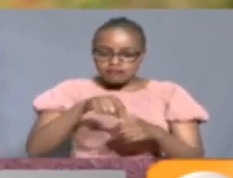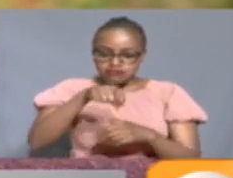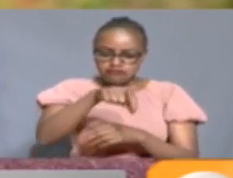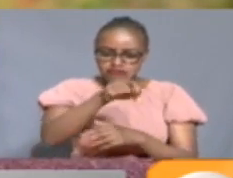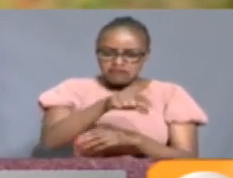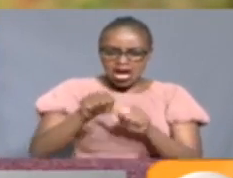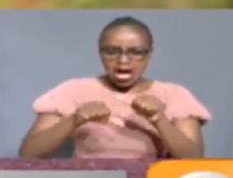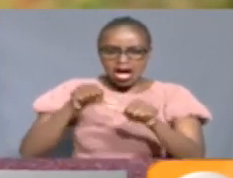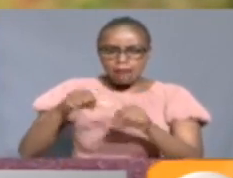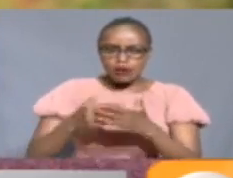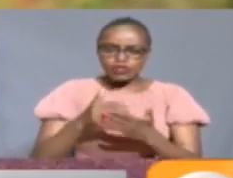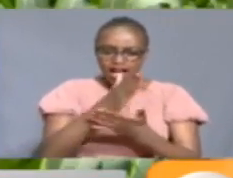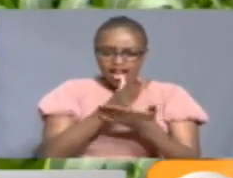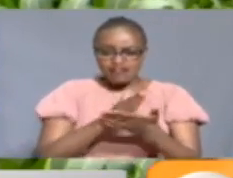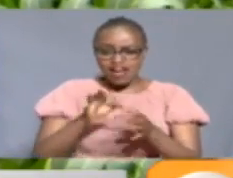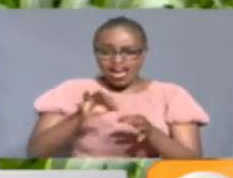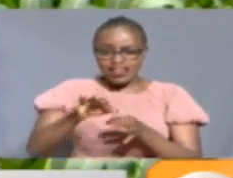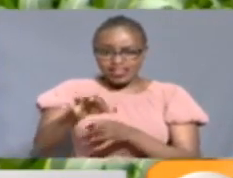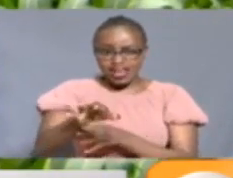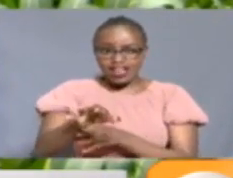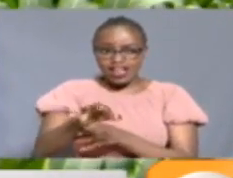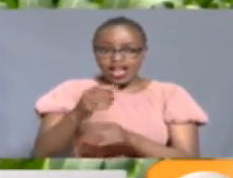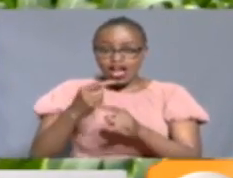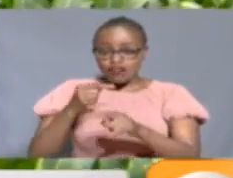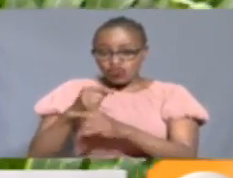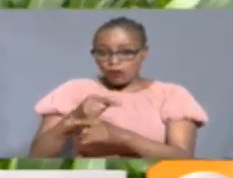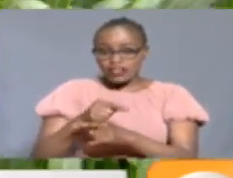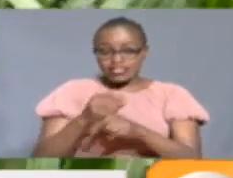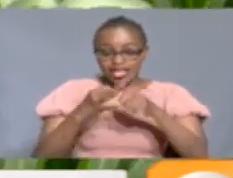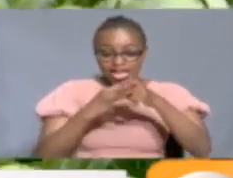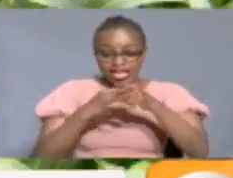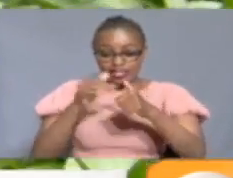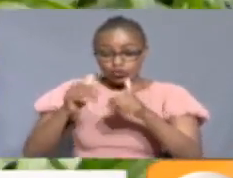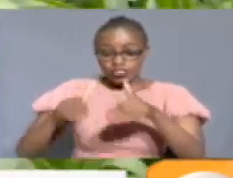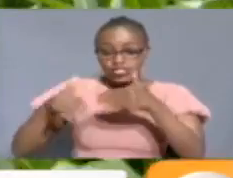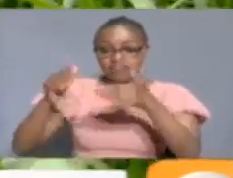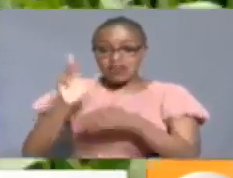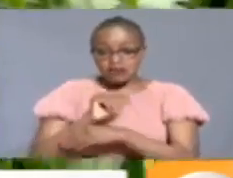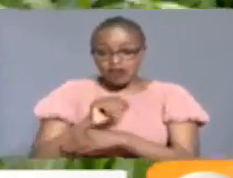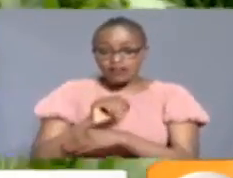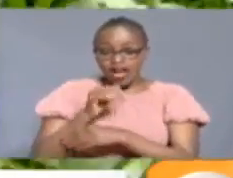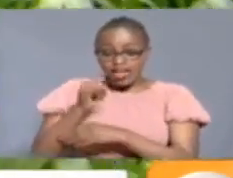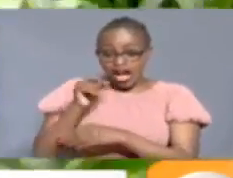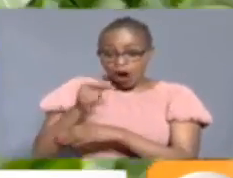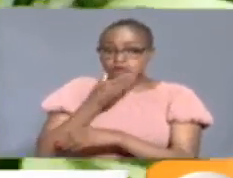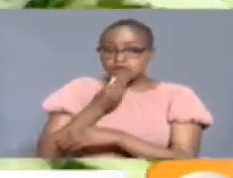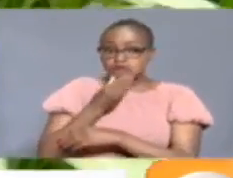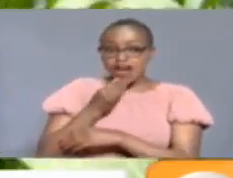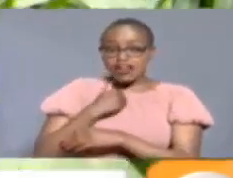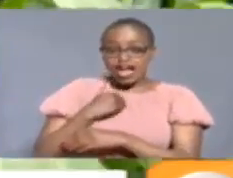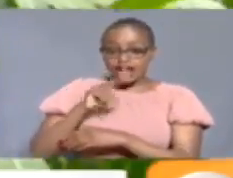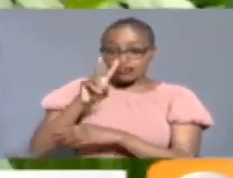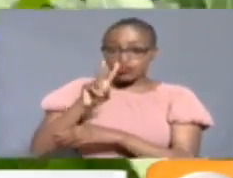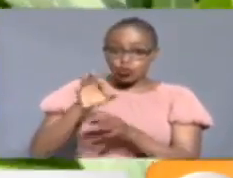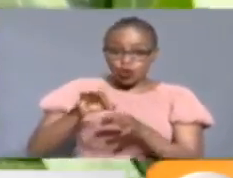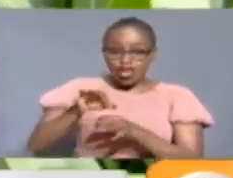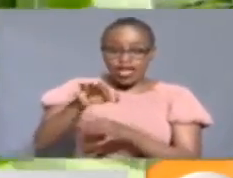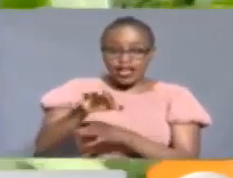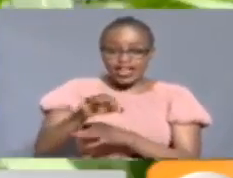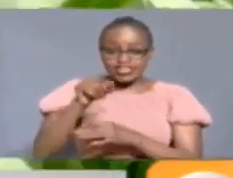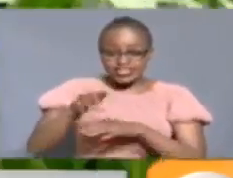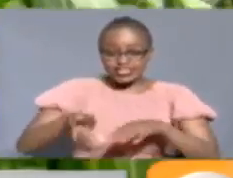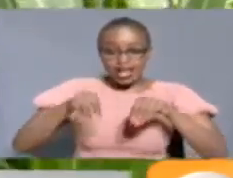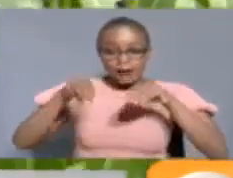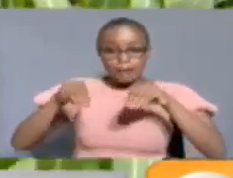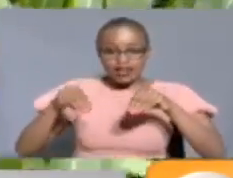kama half an acre. Na kutoka kwa mikiki minane aliyopewa, Evan sasa ana shamba la ekari 2. Nyasi